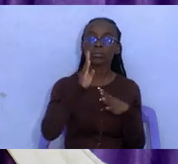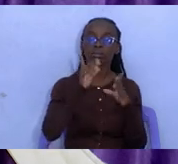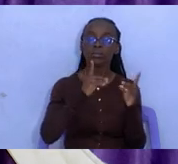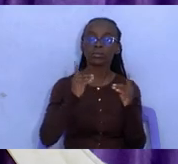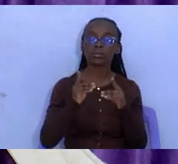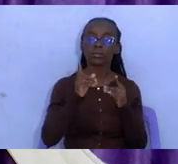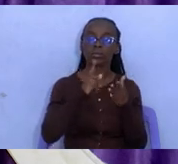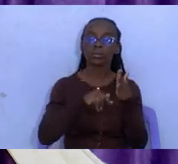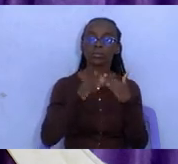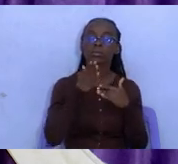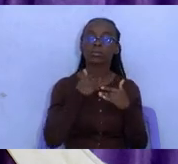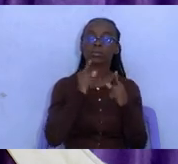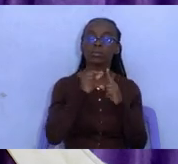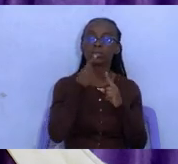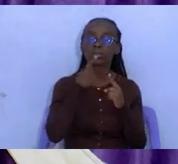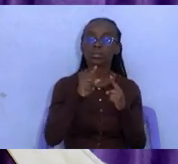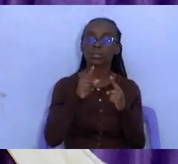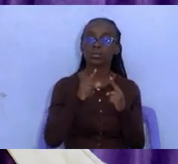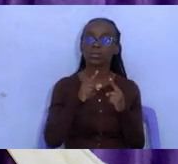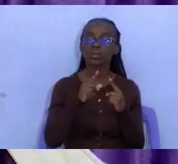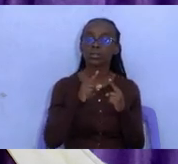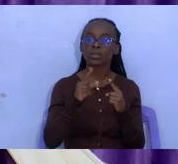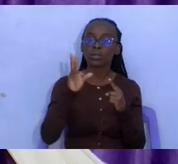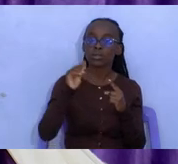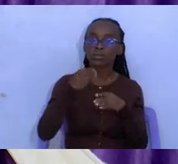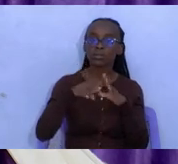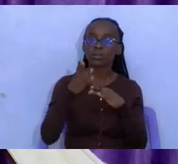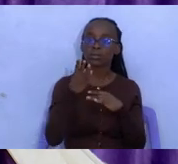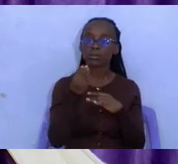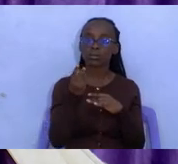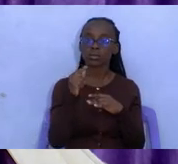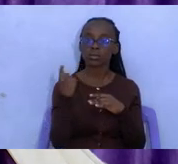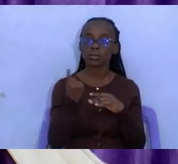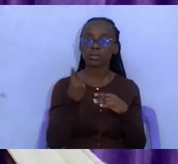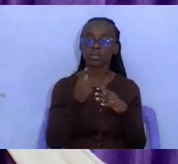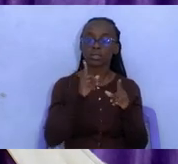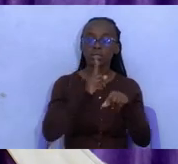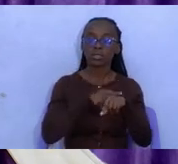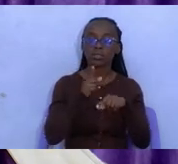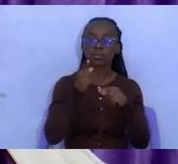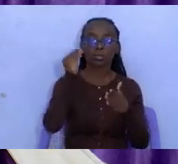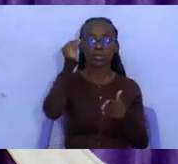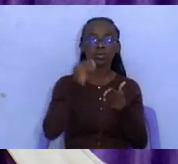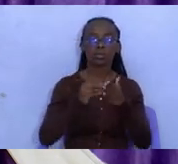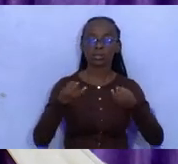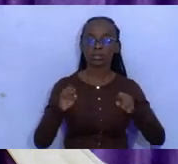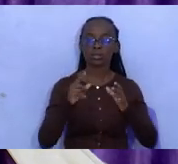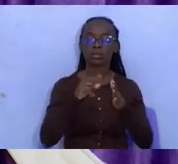alimfanikisha. Ukisikia maandiko inasema Mungu alimfanikisha, sio kipesa tu. Ukisoma habari ya huyu bwana, maandiko inasema